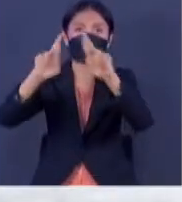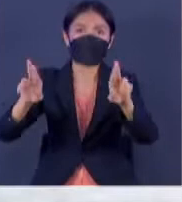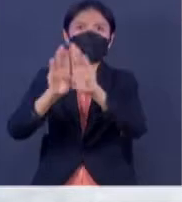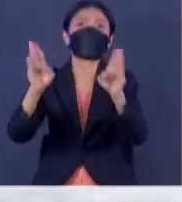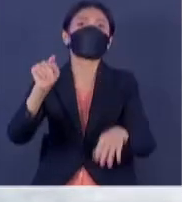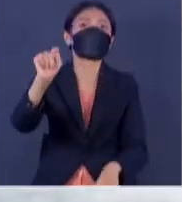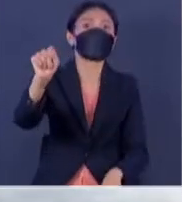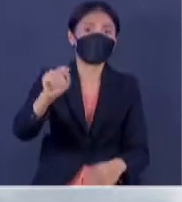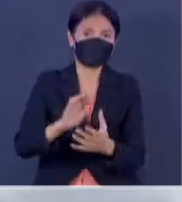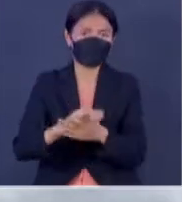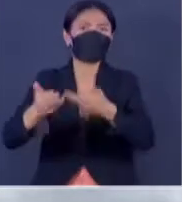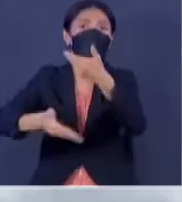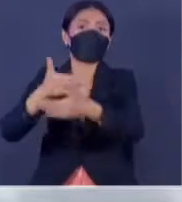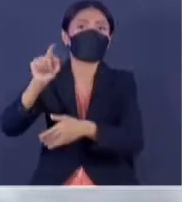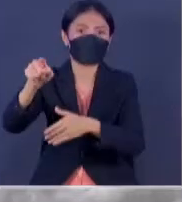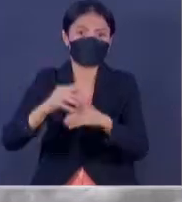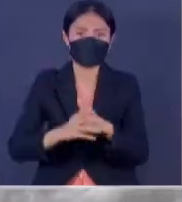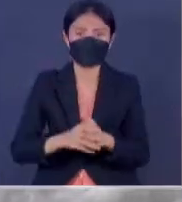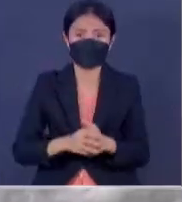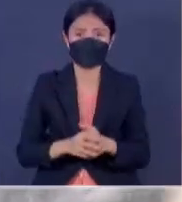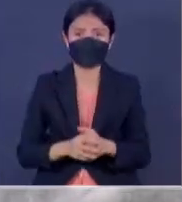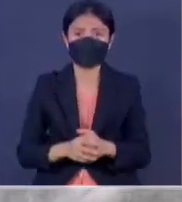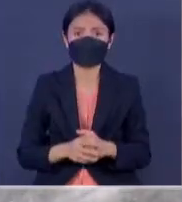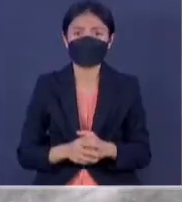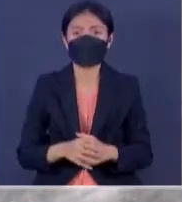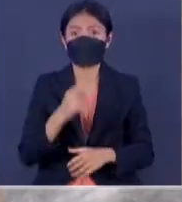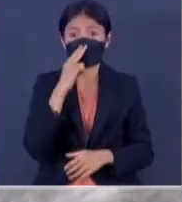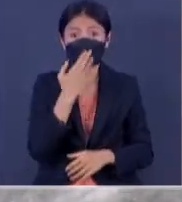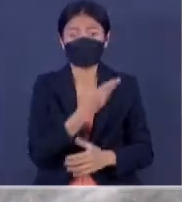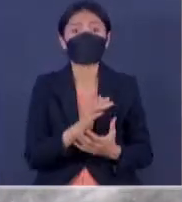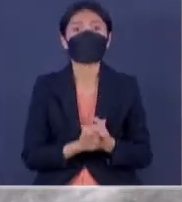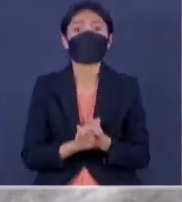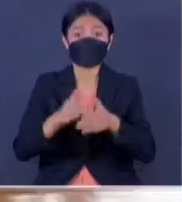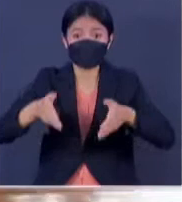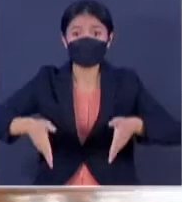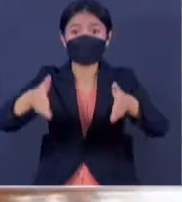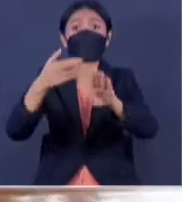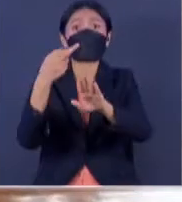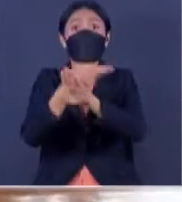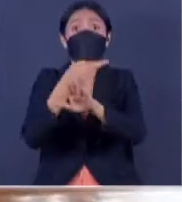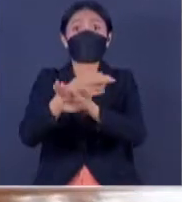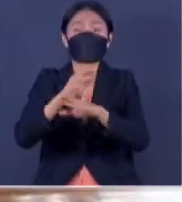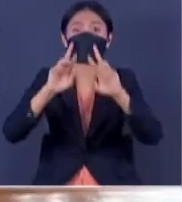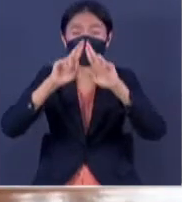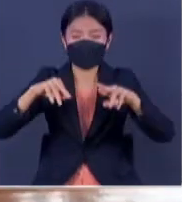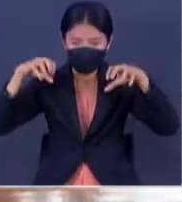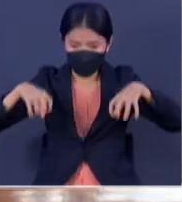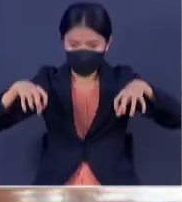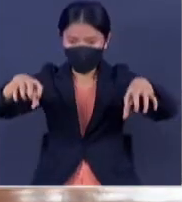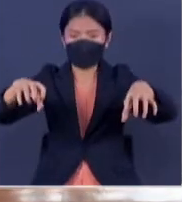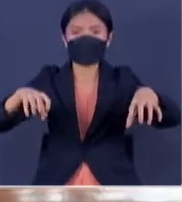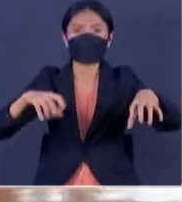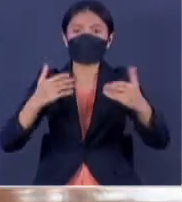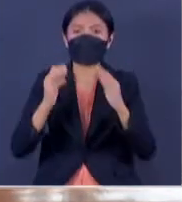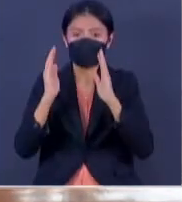นะคะคุณผู้ชมเช่นเดียวกับร้านอาหารริมทางย่านถนนรามคำแหงที่จำนวนลูกค้าลดลงไปมากบางร้านถึงกับต้องปิดกิ